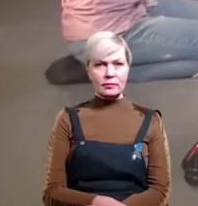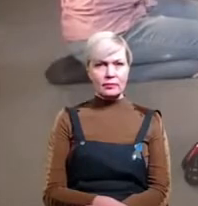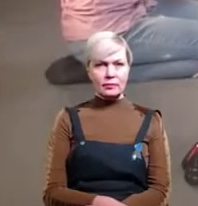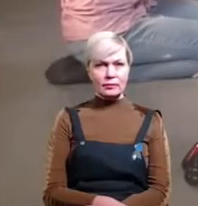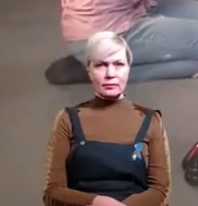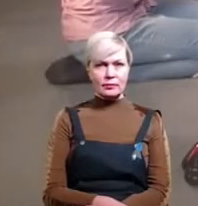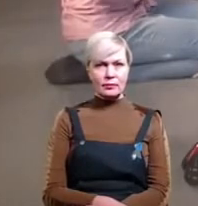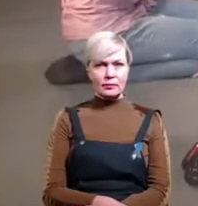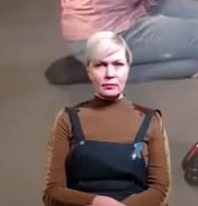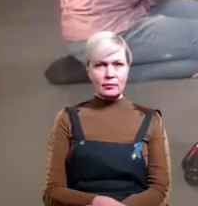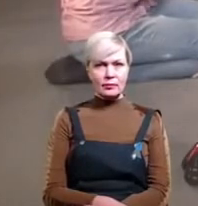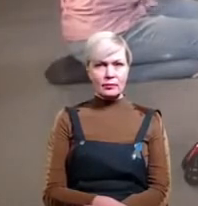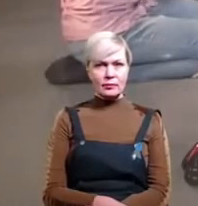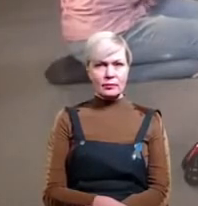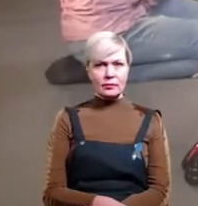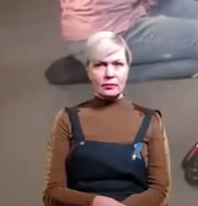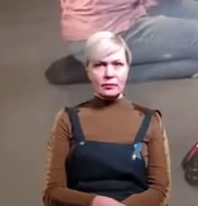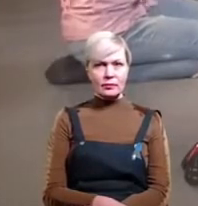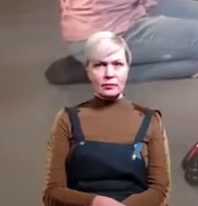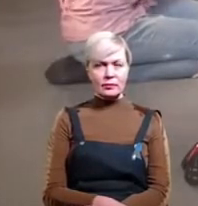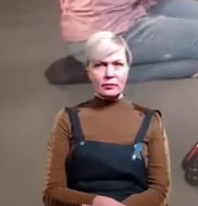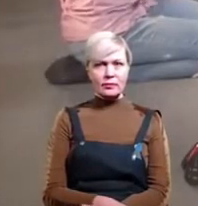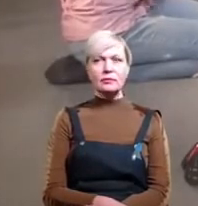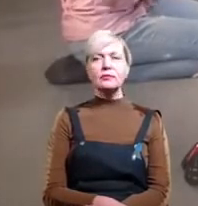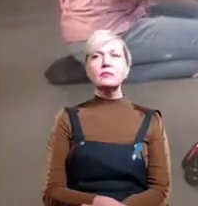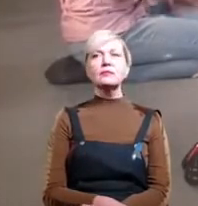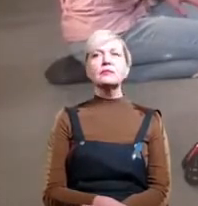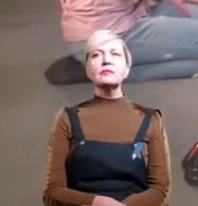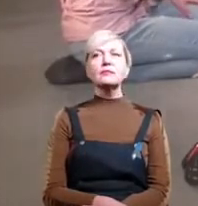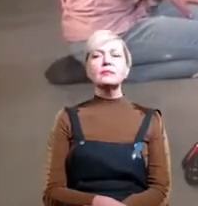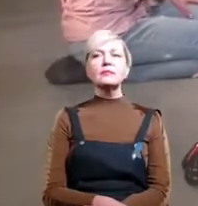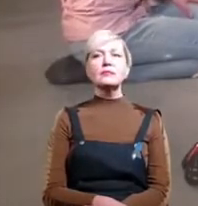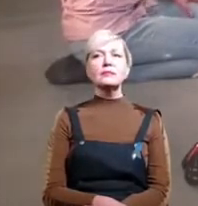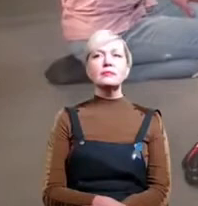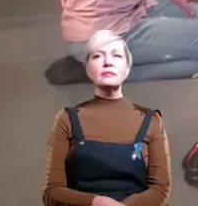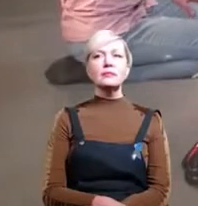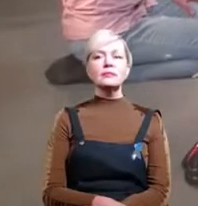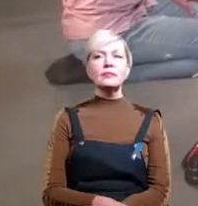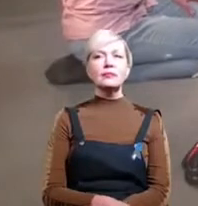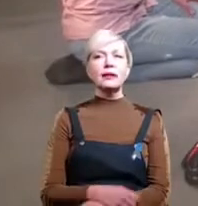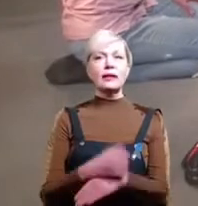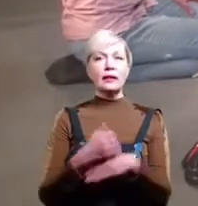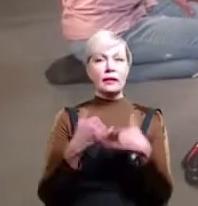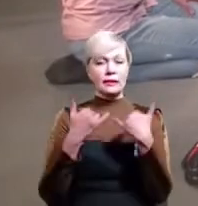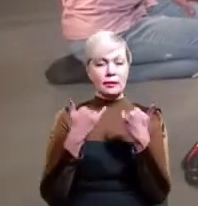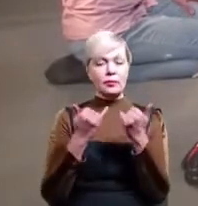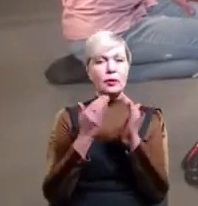згасати кожну квітку чую серце. І що з цього ж куплета?